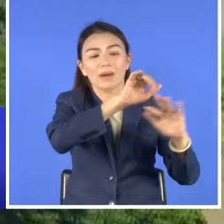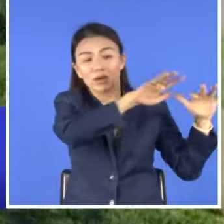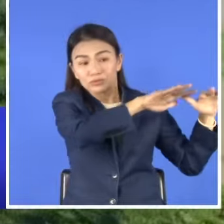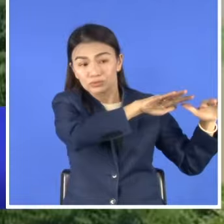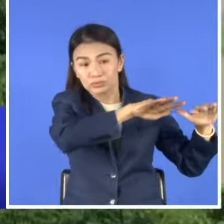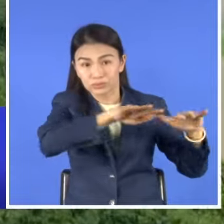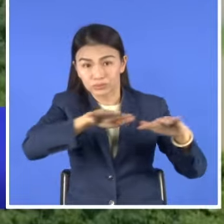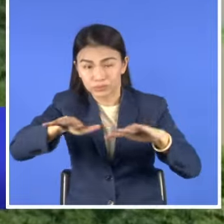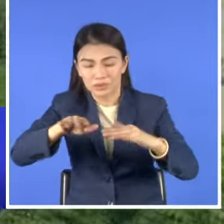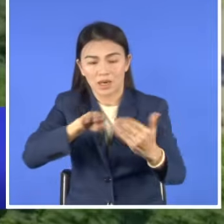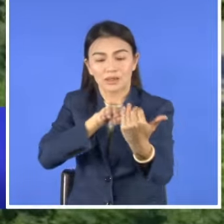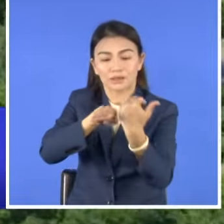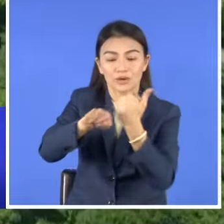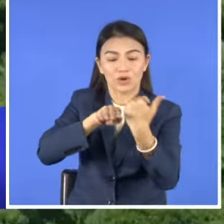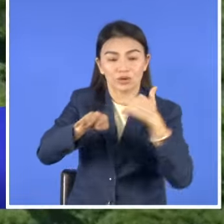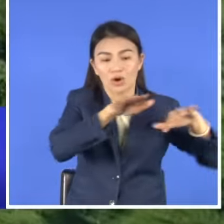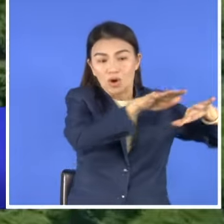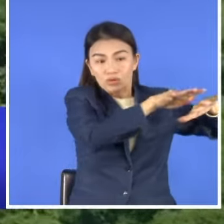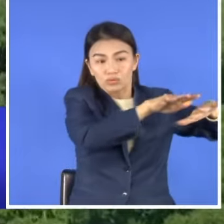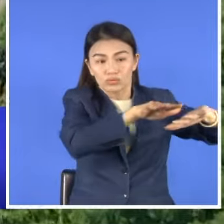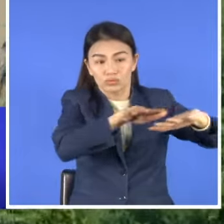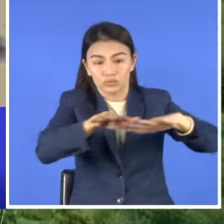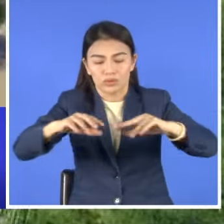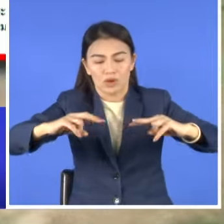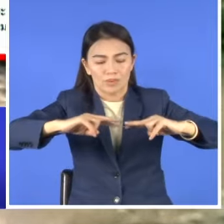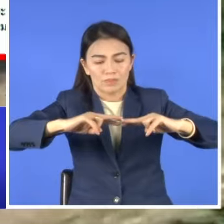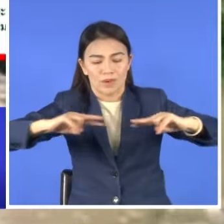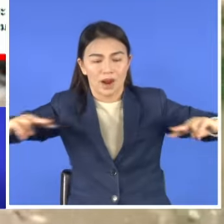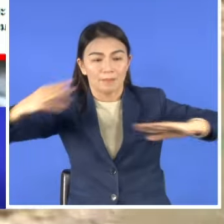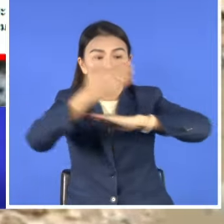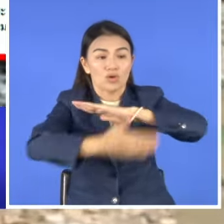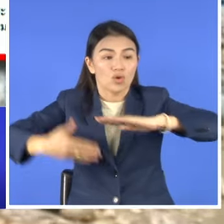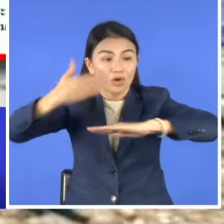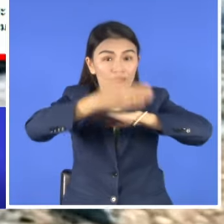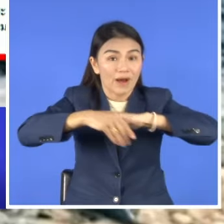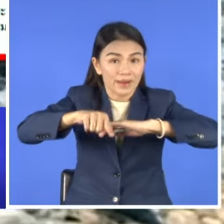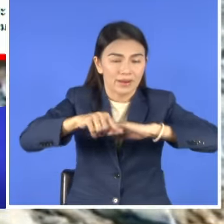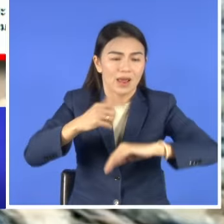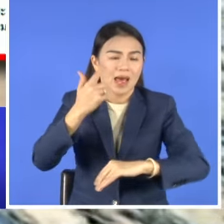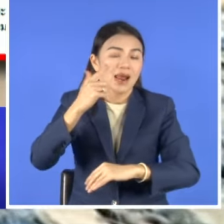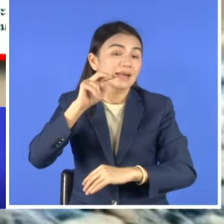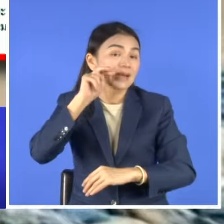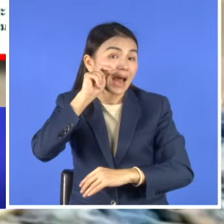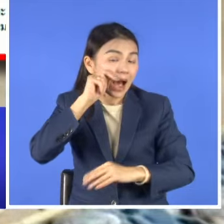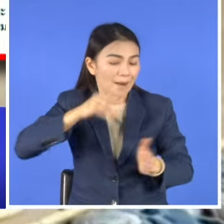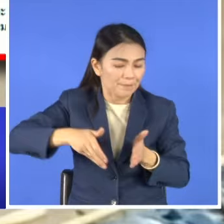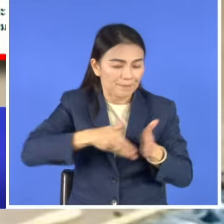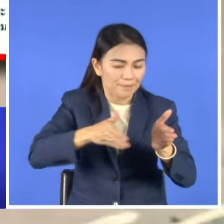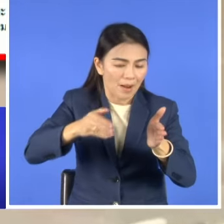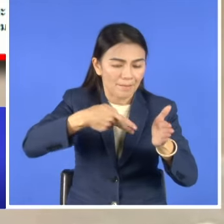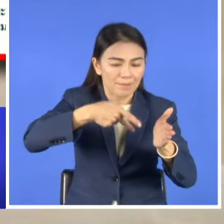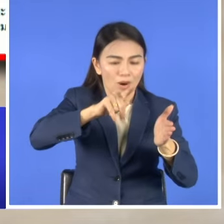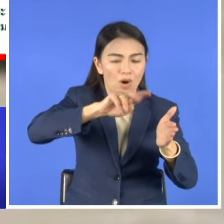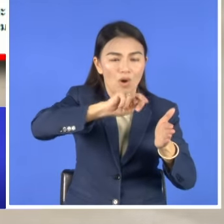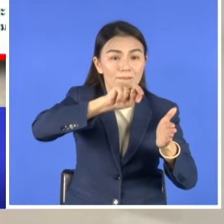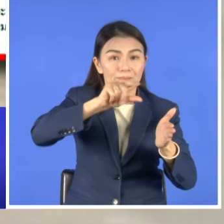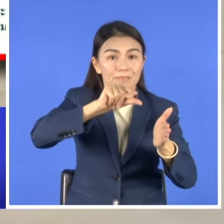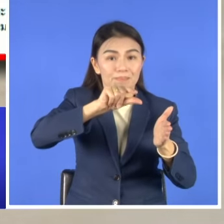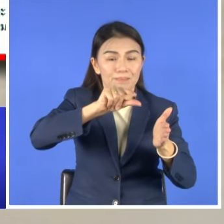ถนนเรียบรางรถไฟเนื่องจากว่าระดับน้ำที่ล้นน้ำปิงเนี่ยจากตัวเมืองเชียงใหม่ก็จะทำให้หลายตำบลได้รับผล